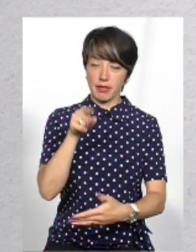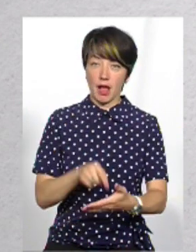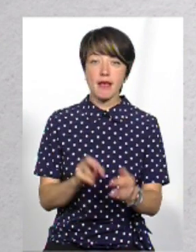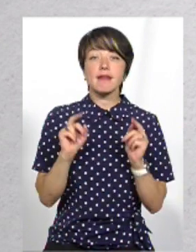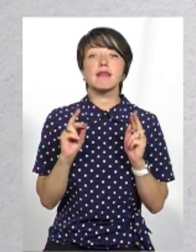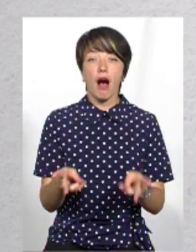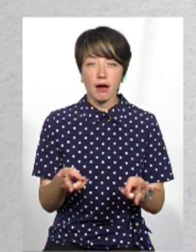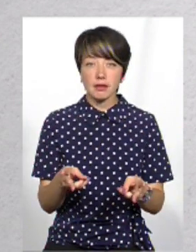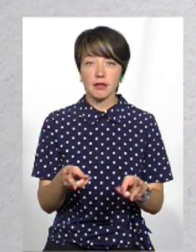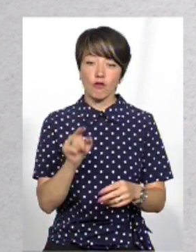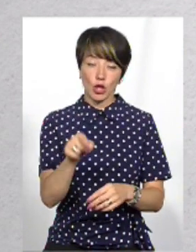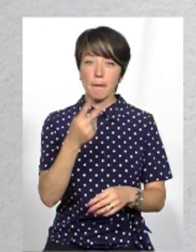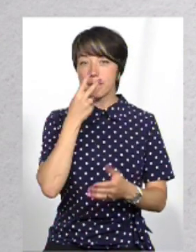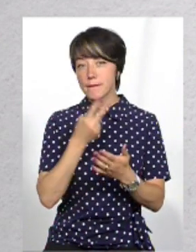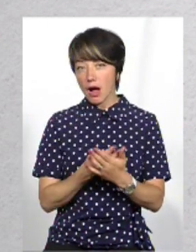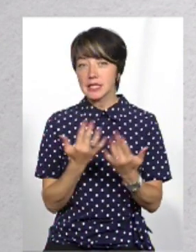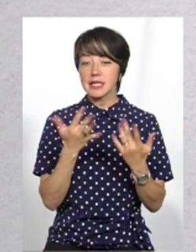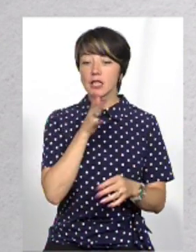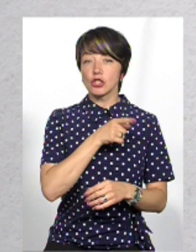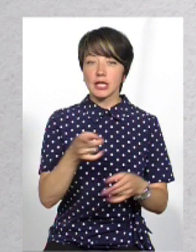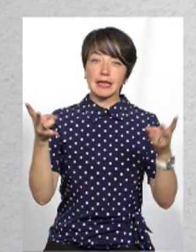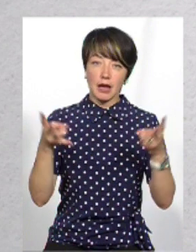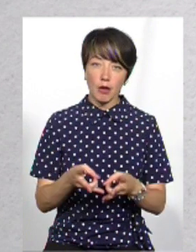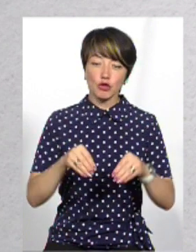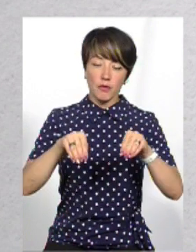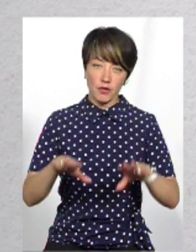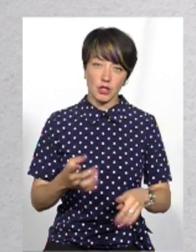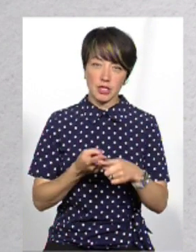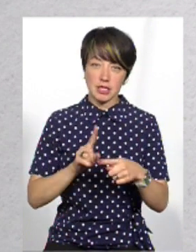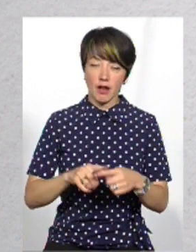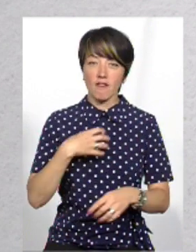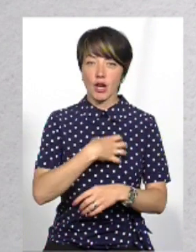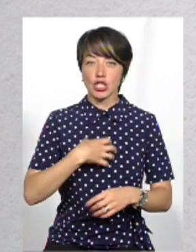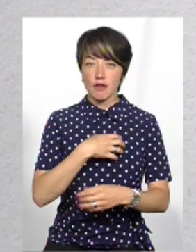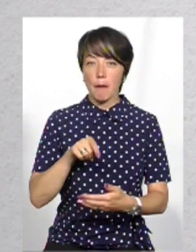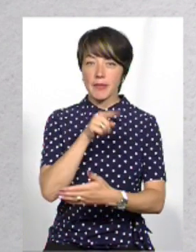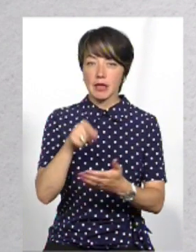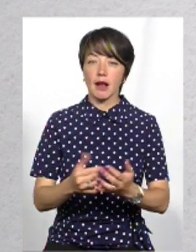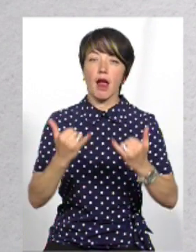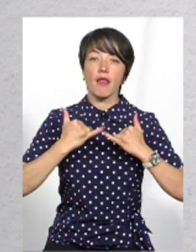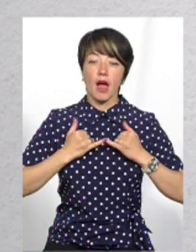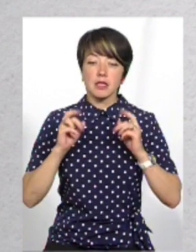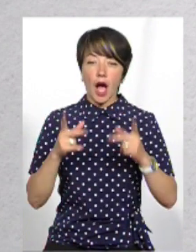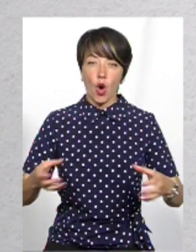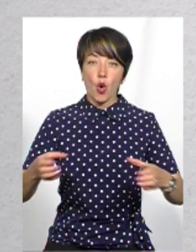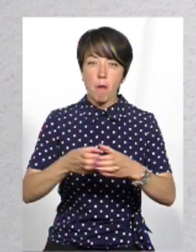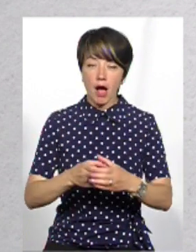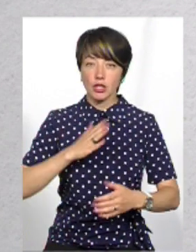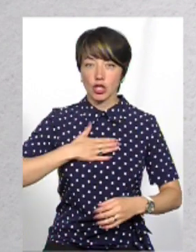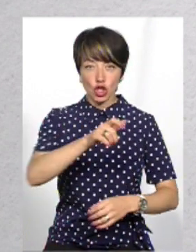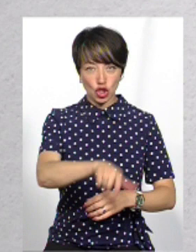яким чином, і як вони бачать, скільки часу треба на те, щоб вирішити таке важливе питання для нас, як для громади і для